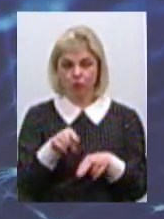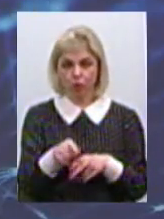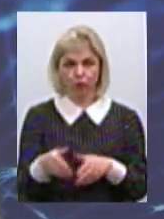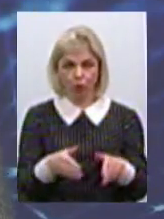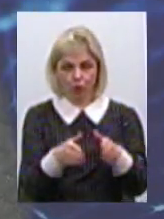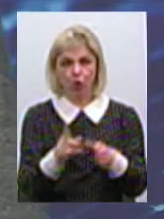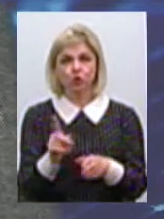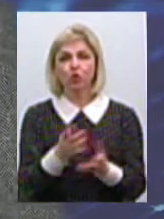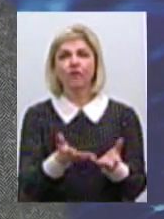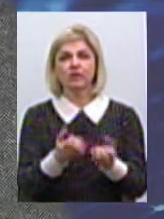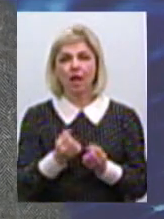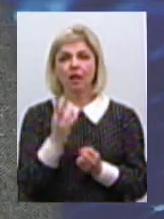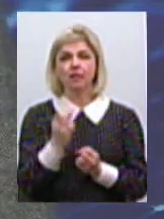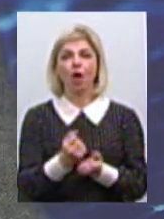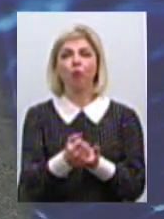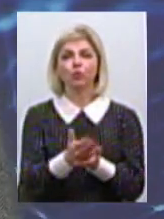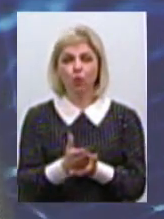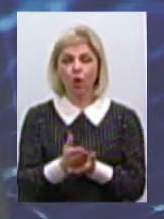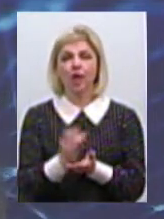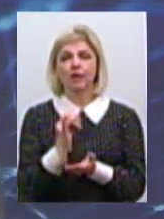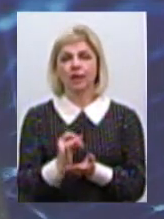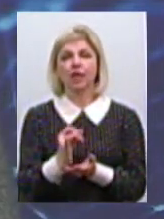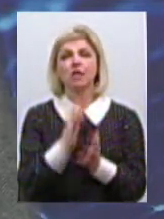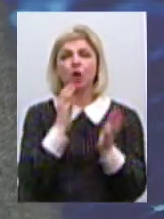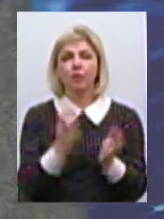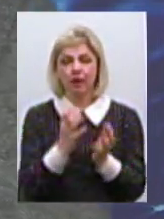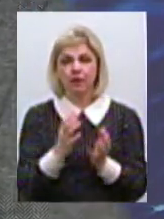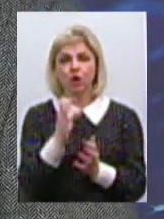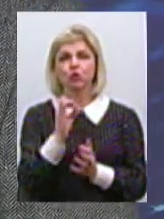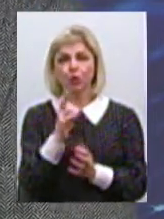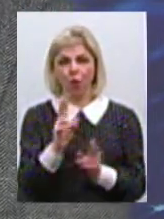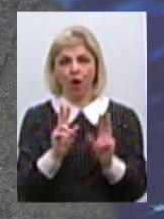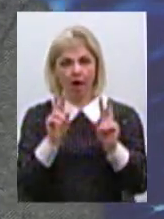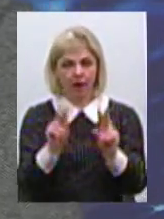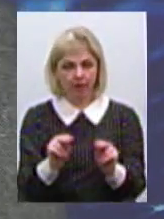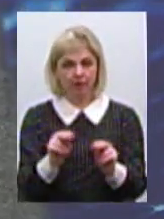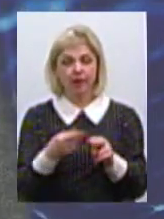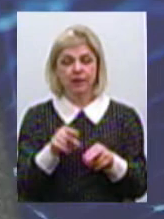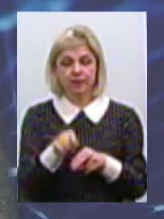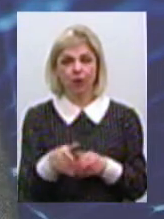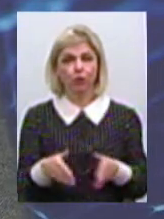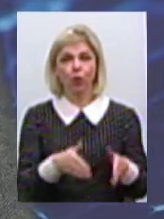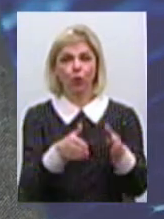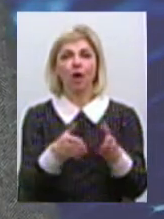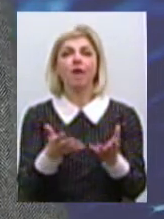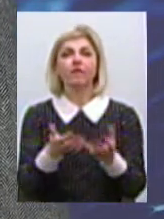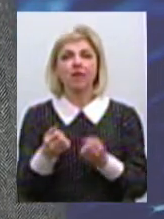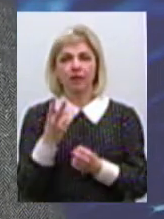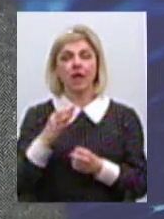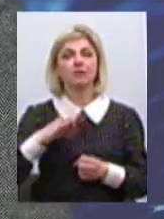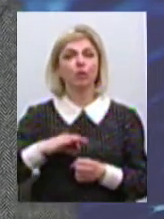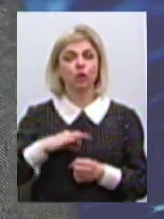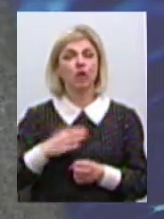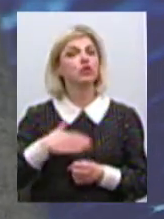на обслуговування, на експлуатацію, на термін гарантійний цієї дороги, взяли її на експлуатацію. Для чого ми